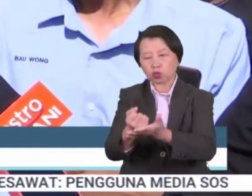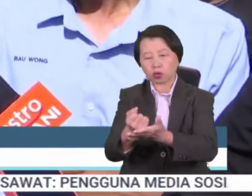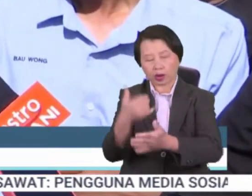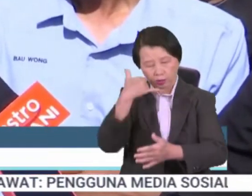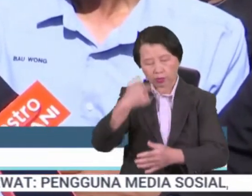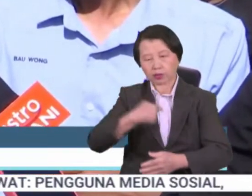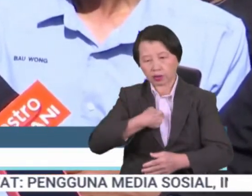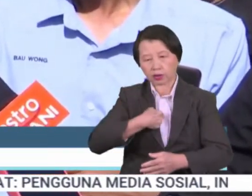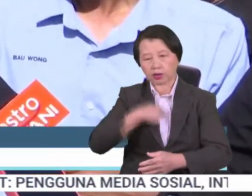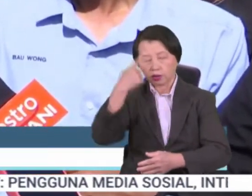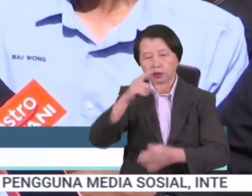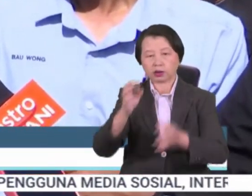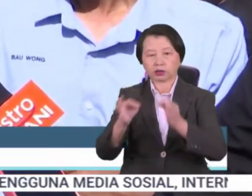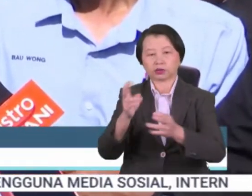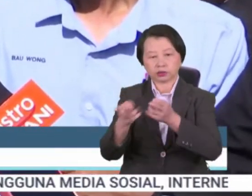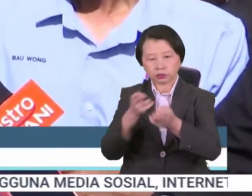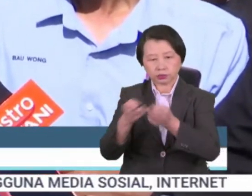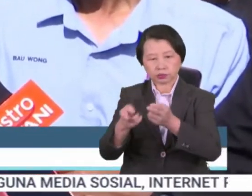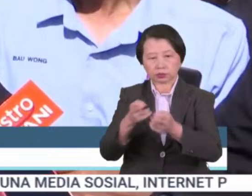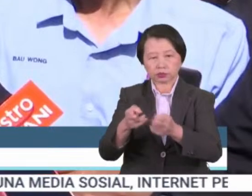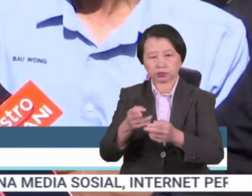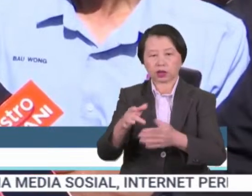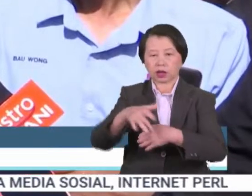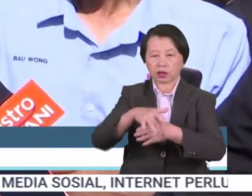dengan urusan